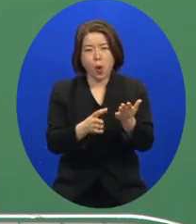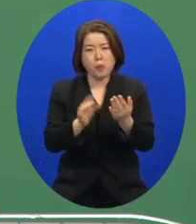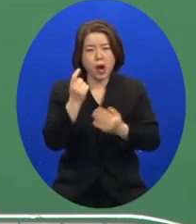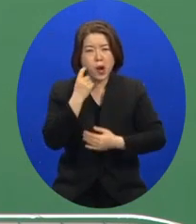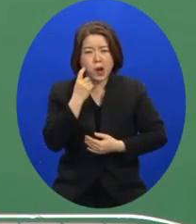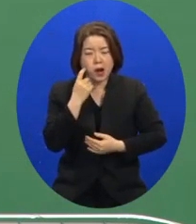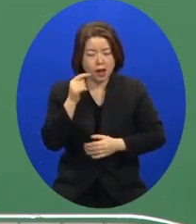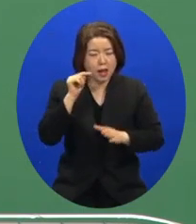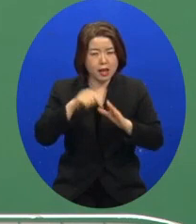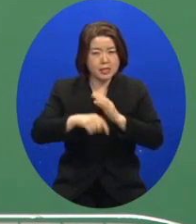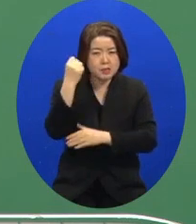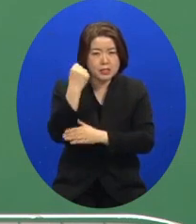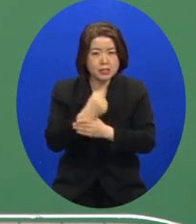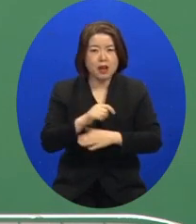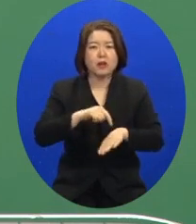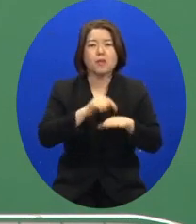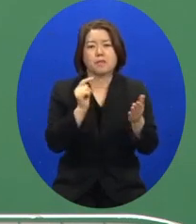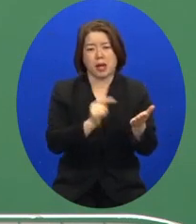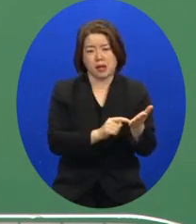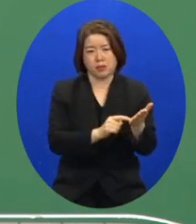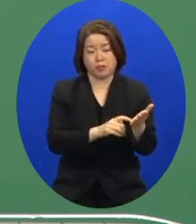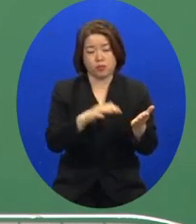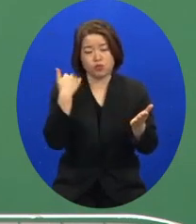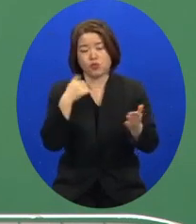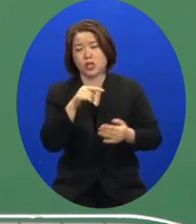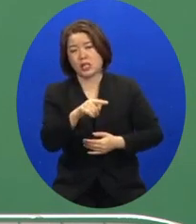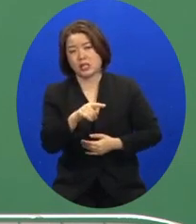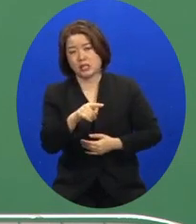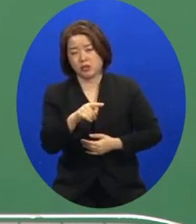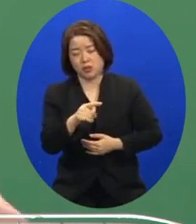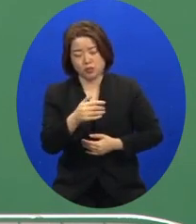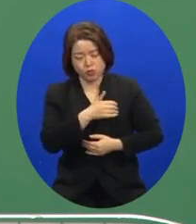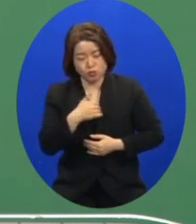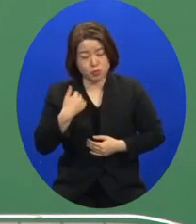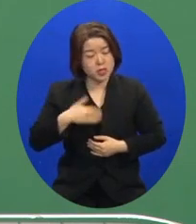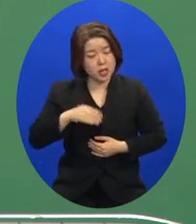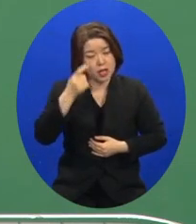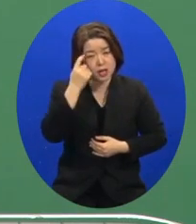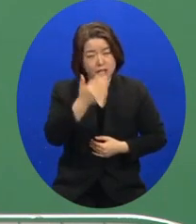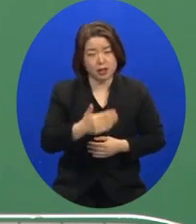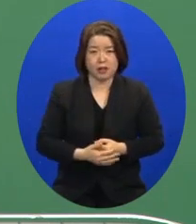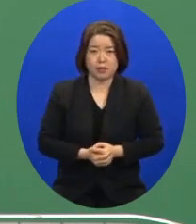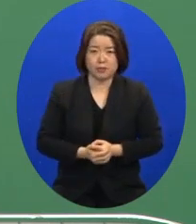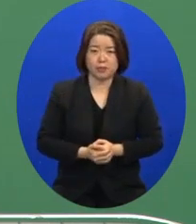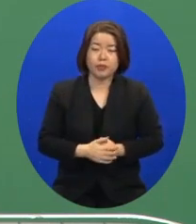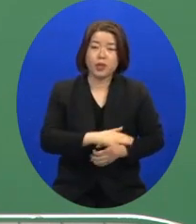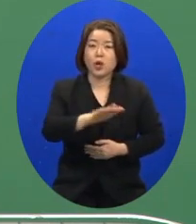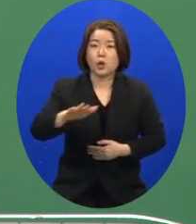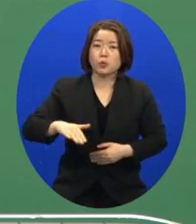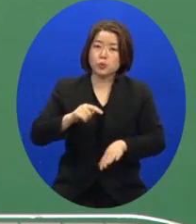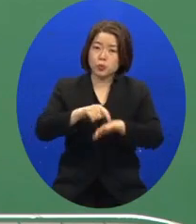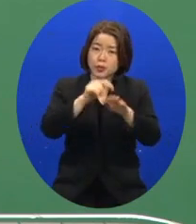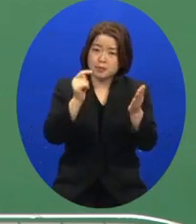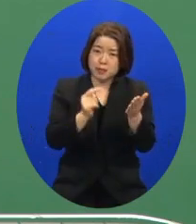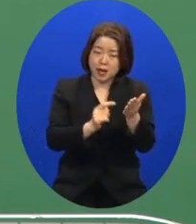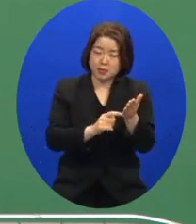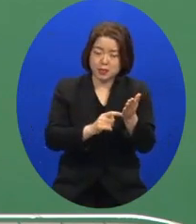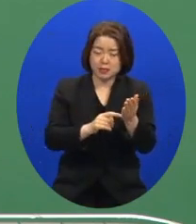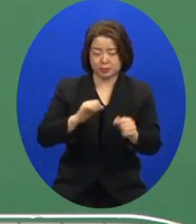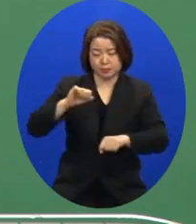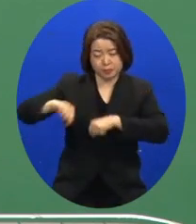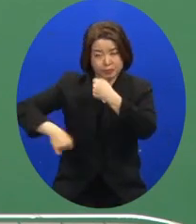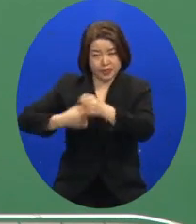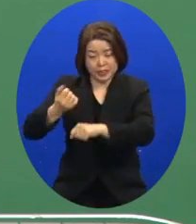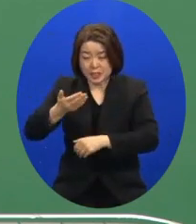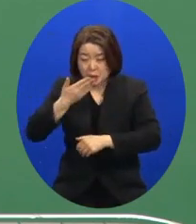마음이라 누가 능히 이를 알리오마는. 여러분 우리 마음이 짐승들이 먹고